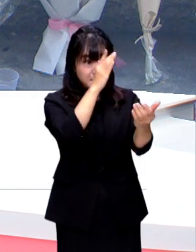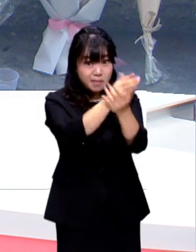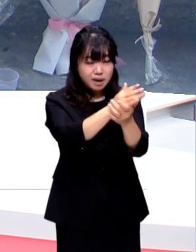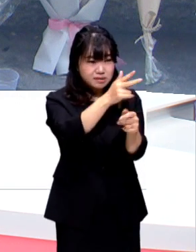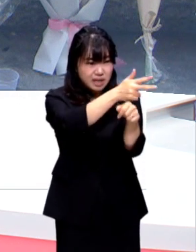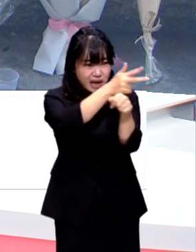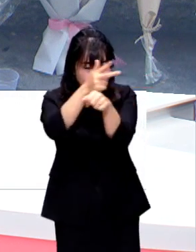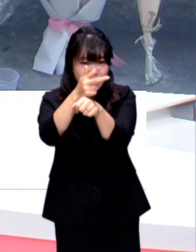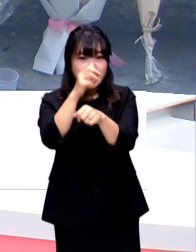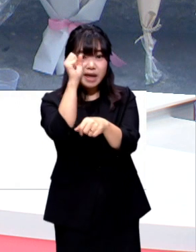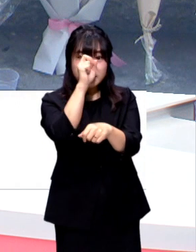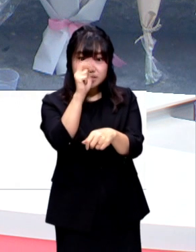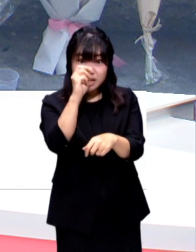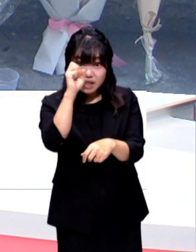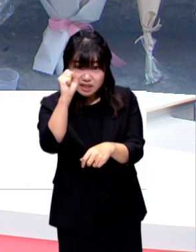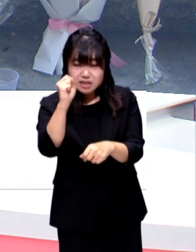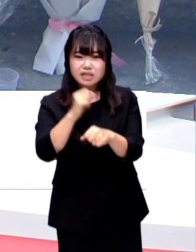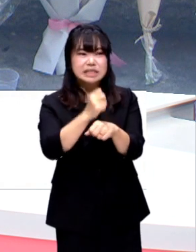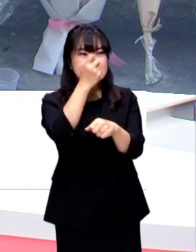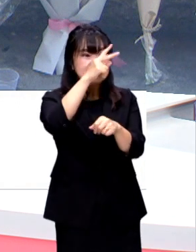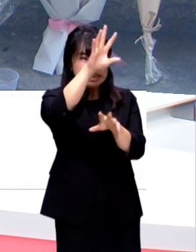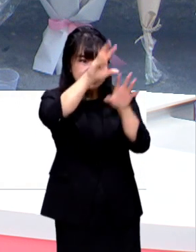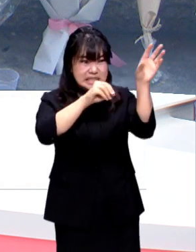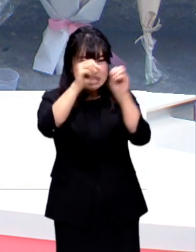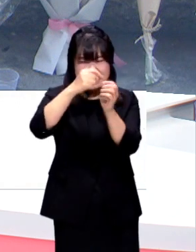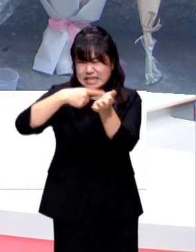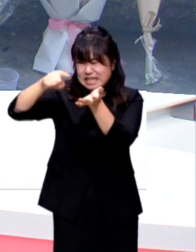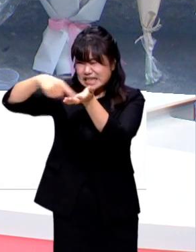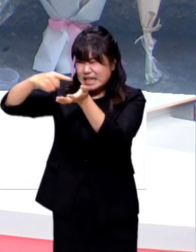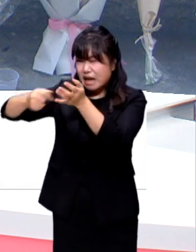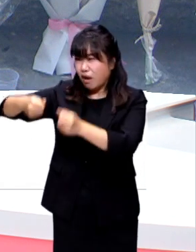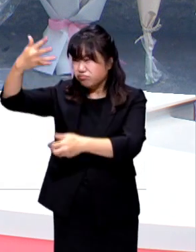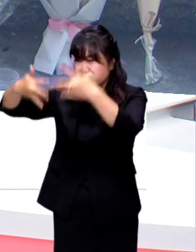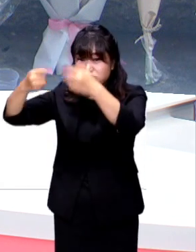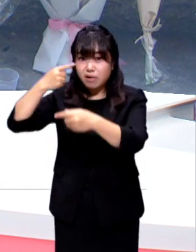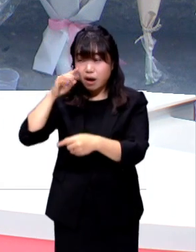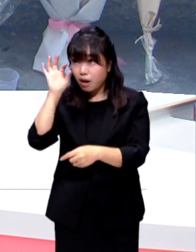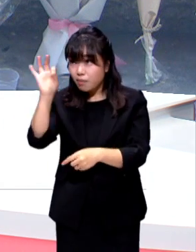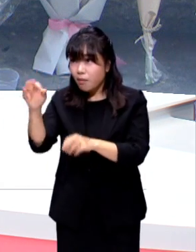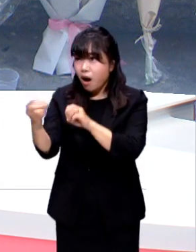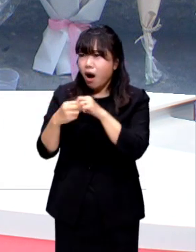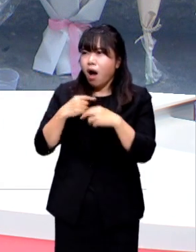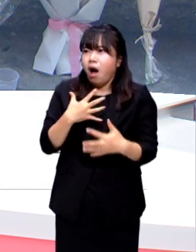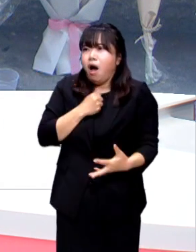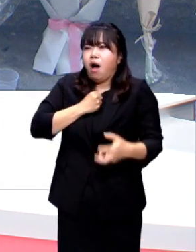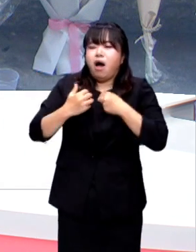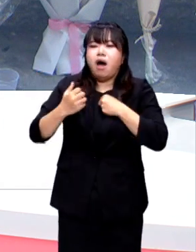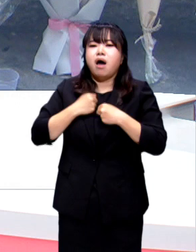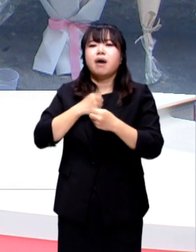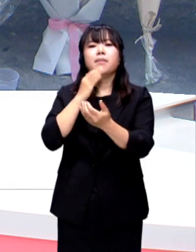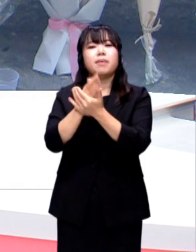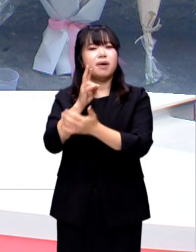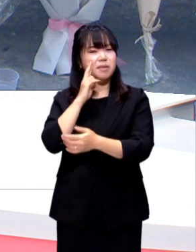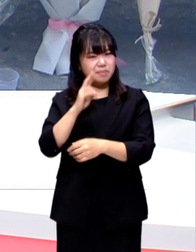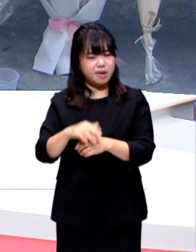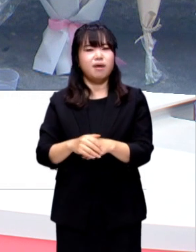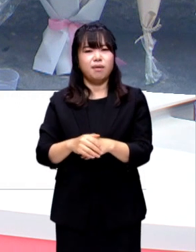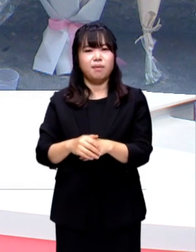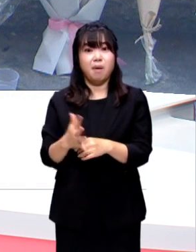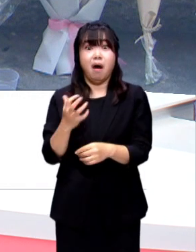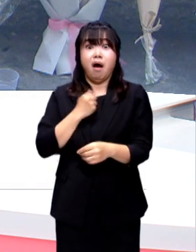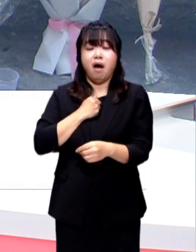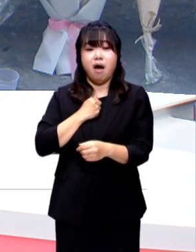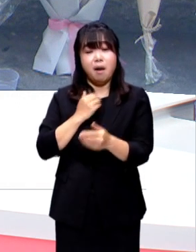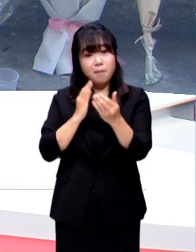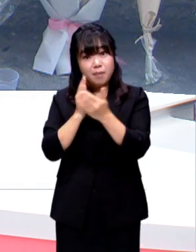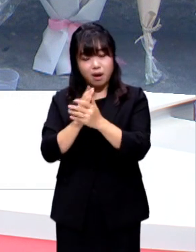등 각종 매체를 통해 여과 없이 퍼지면서 트라우마 증상을 호소하는 사람들도 늘고 있는데요. 어떤 증상이